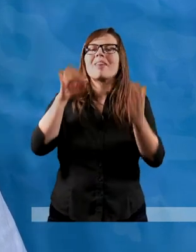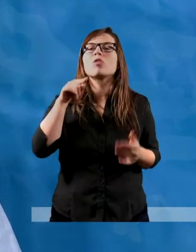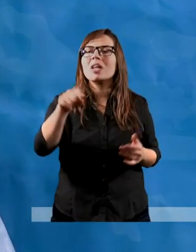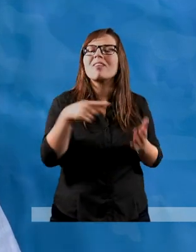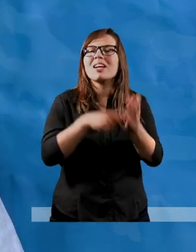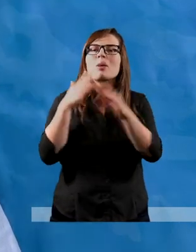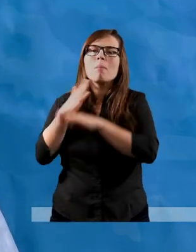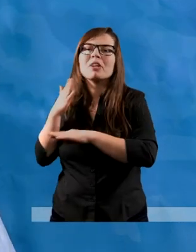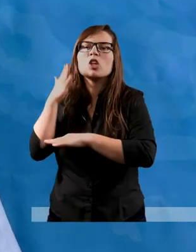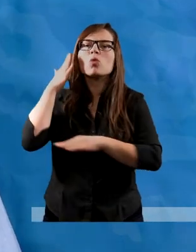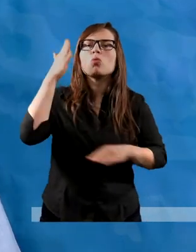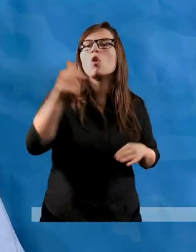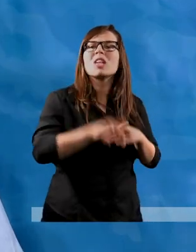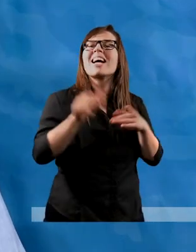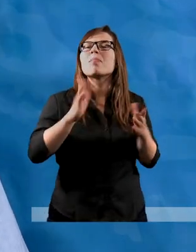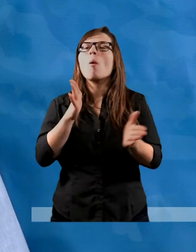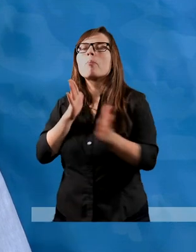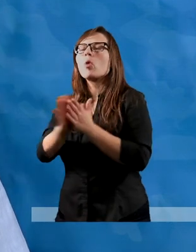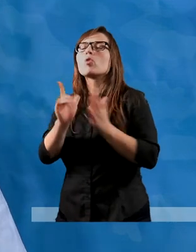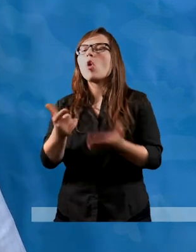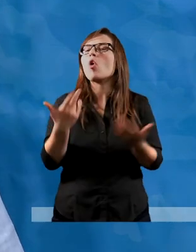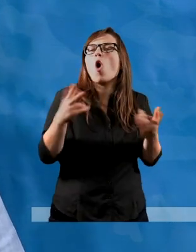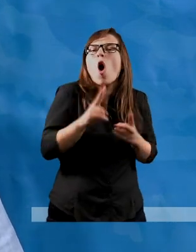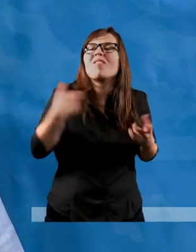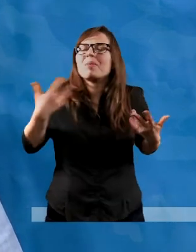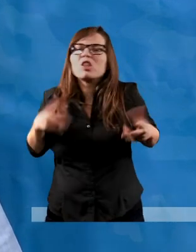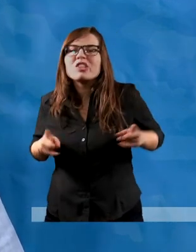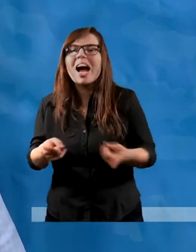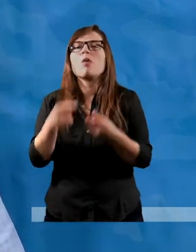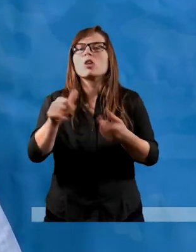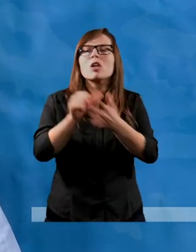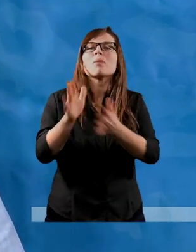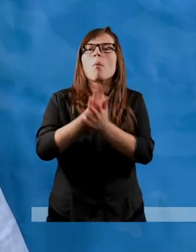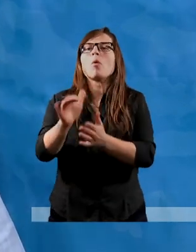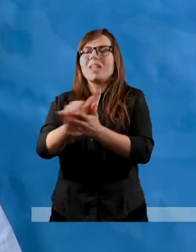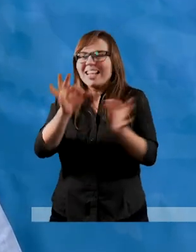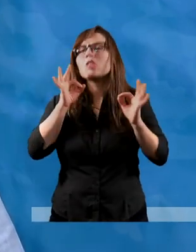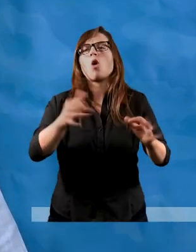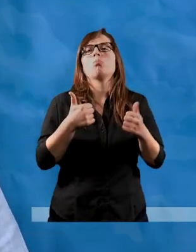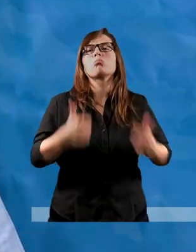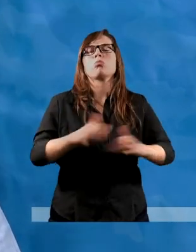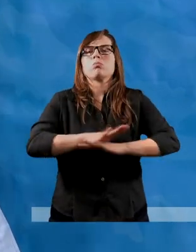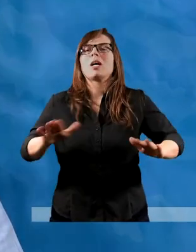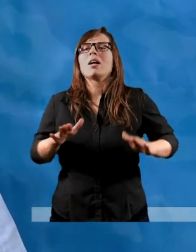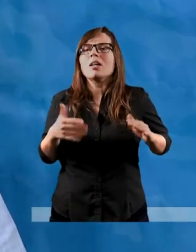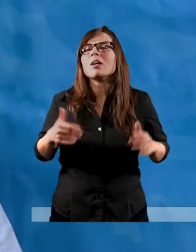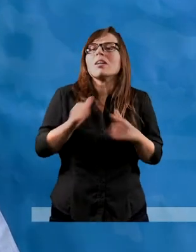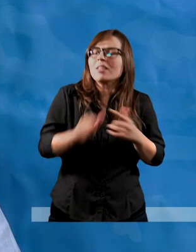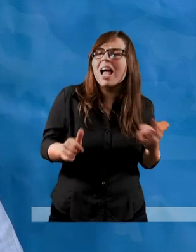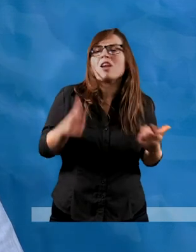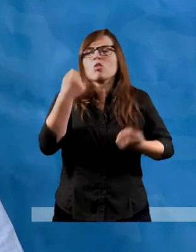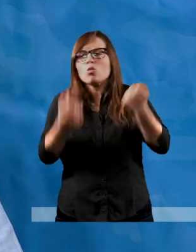tej naszej przyszłości, to po prostu cokolwiek by się działo, po prostu jest dobrze. Znaczy, no okej, dzisiaj jest